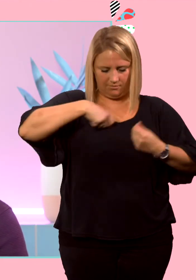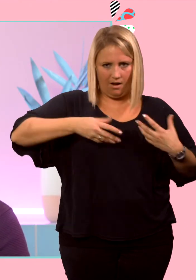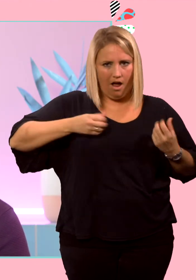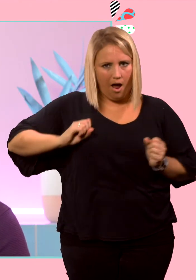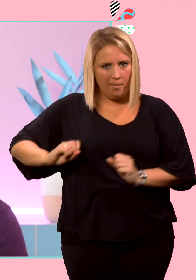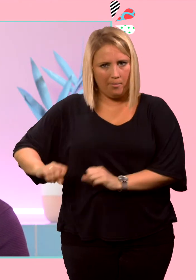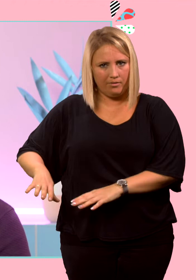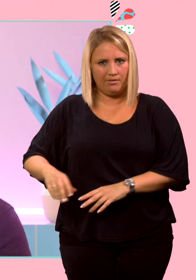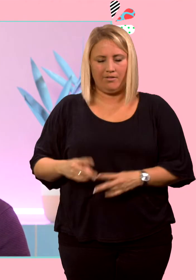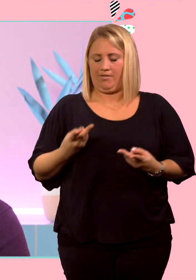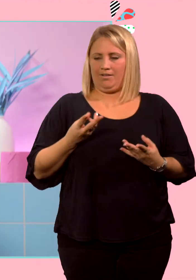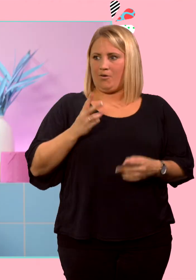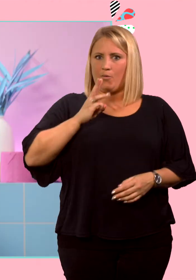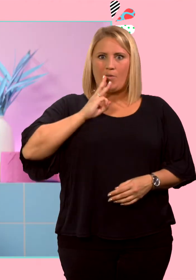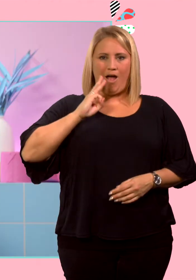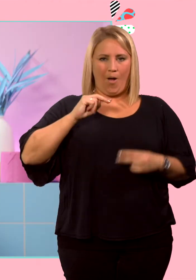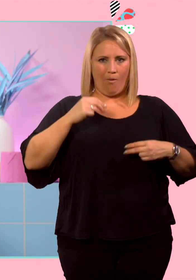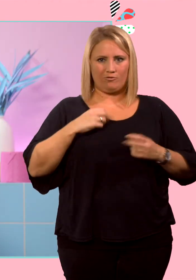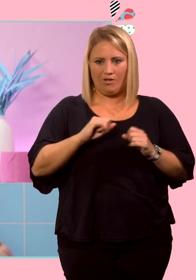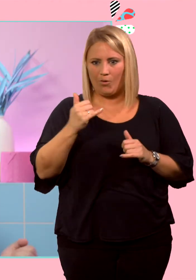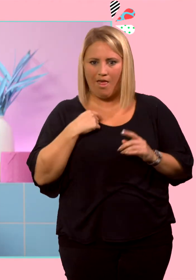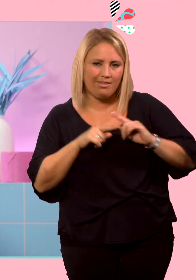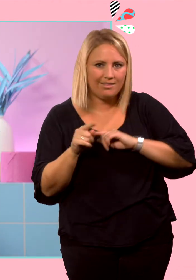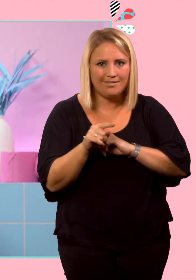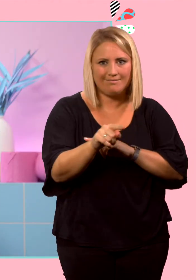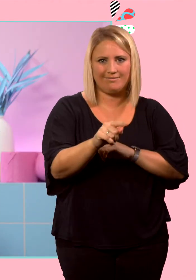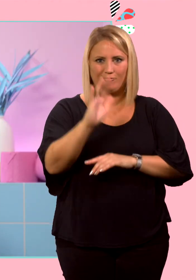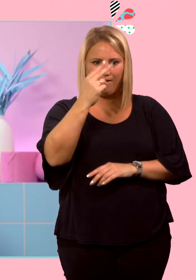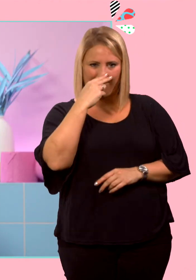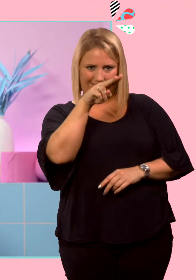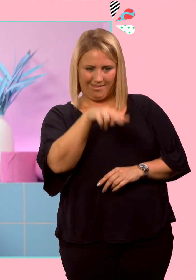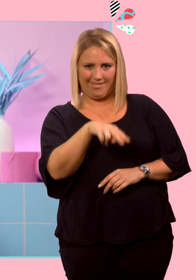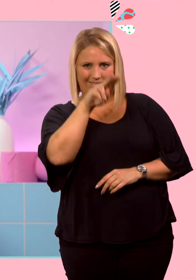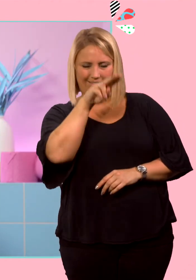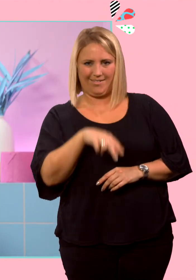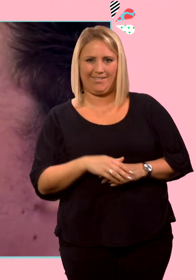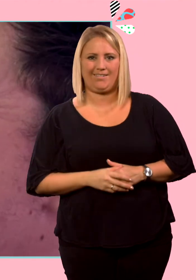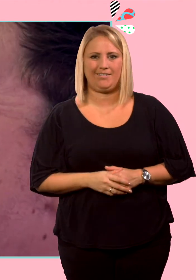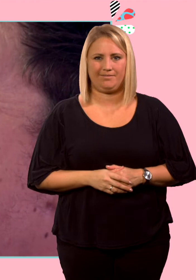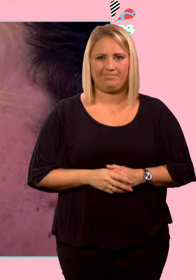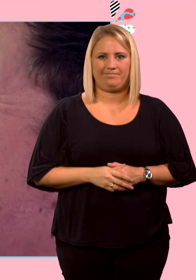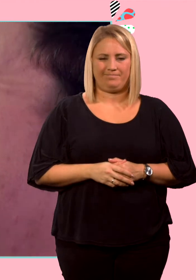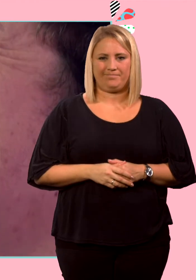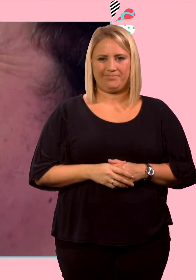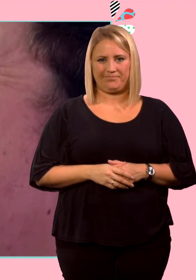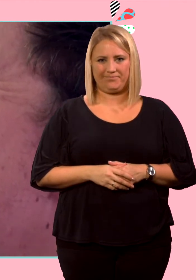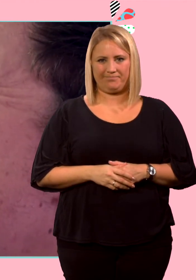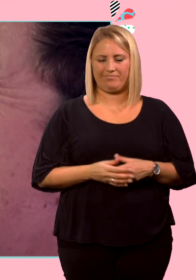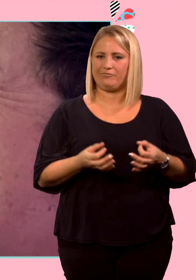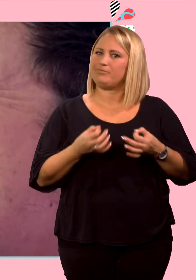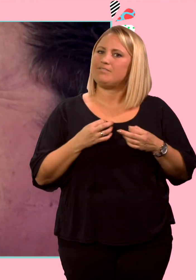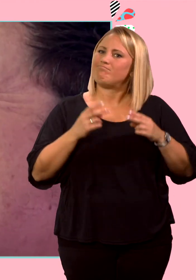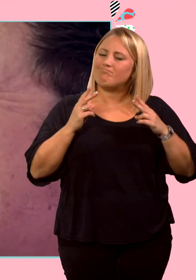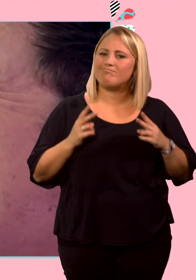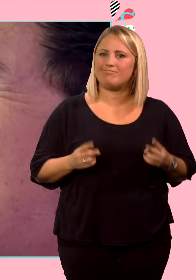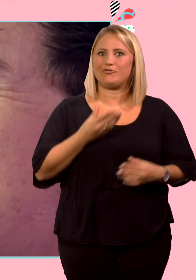so, wow, und irgendwie schnell aufs Klo und haben im Spiegel das alles öfter angeschaut. Also ich glaube, da war dann, das war richtig,